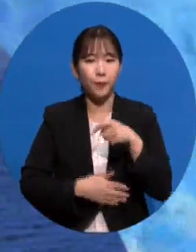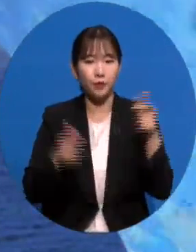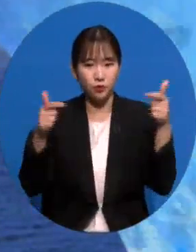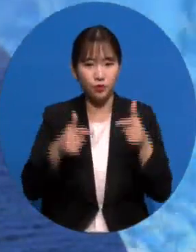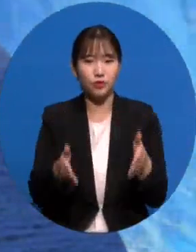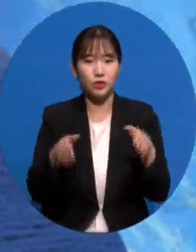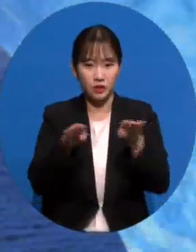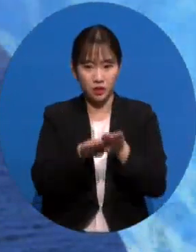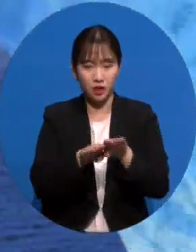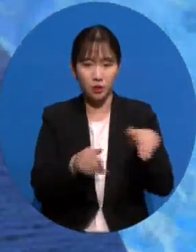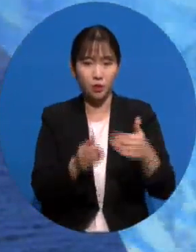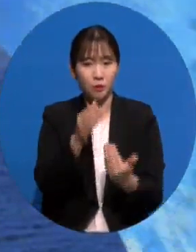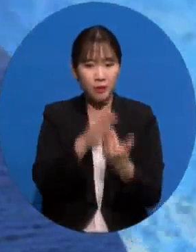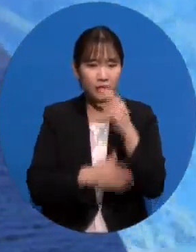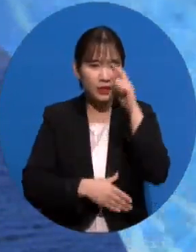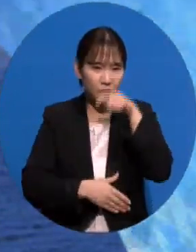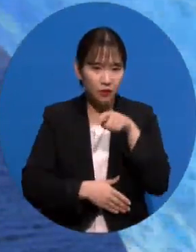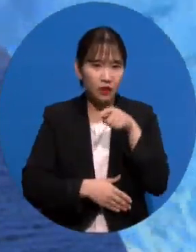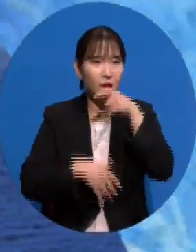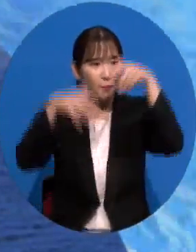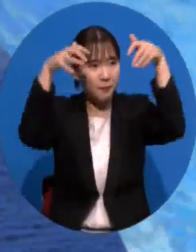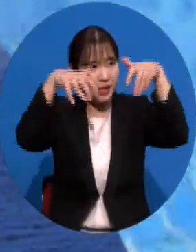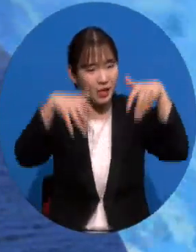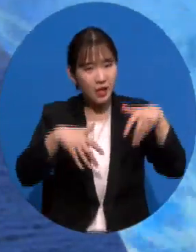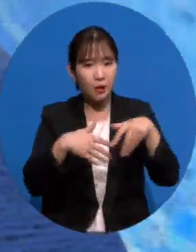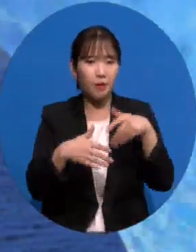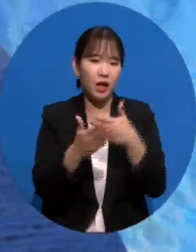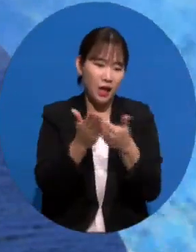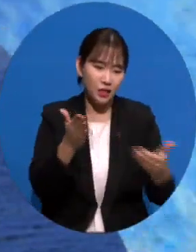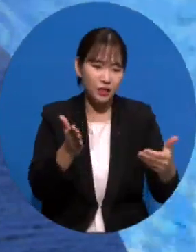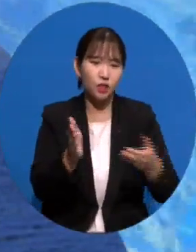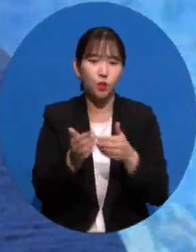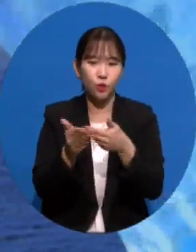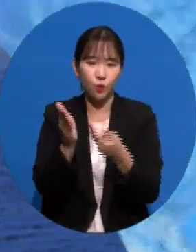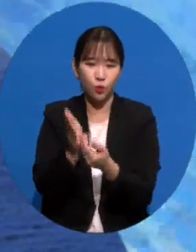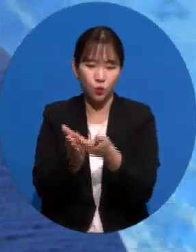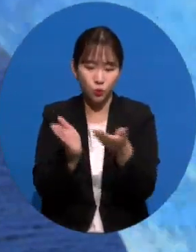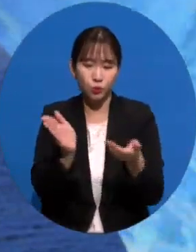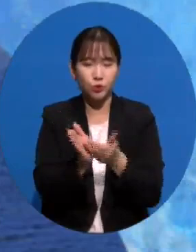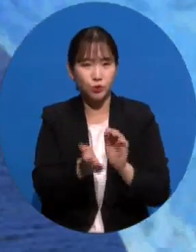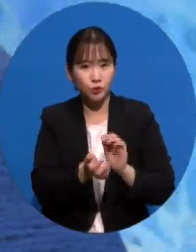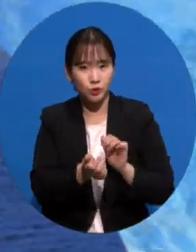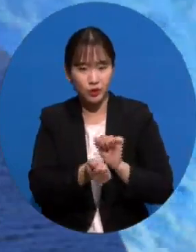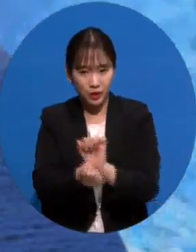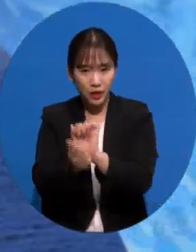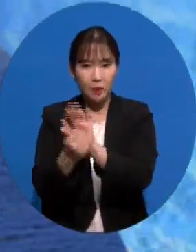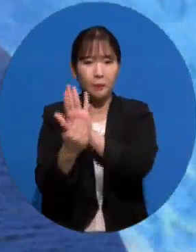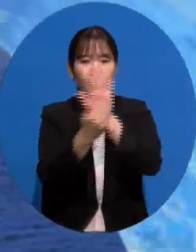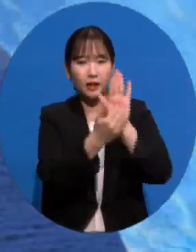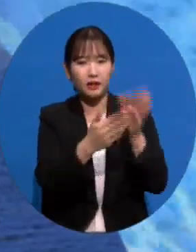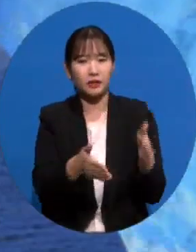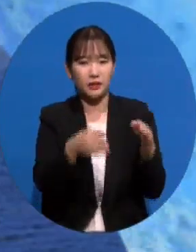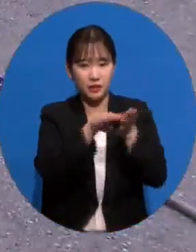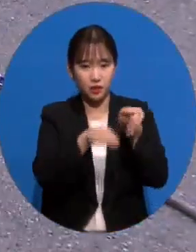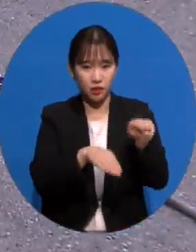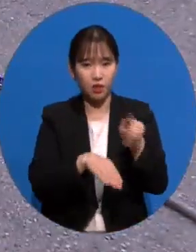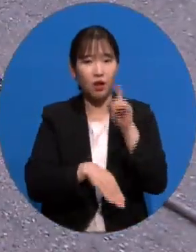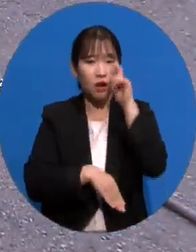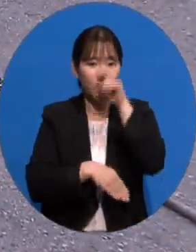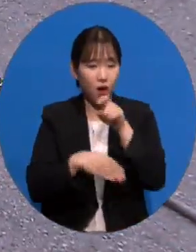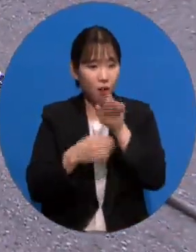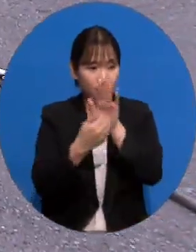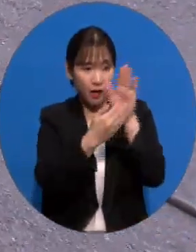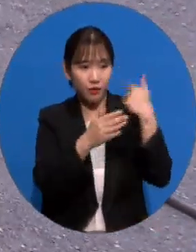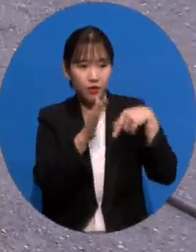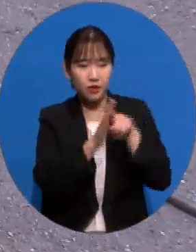도로에서 발생하는 오염 물질이 빗물을 통해 하천이나 호수로 흘러들어가는 걸 방지하는 시설입니다. 오염 저감을